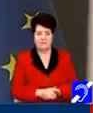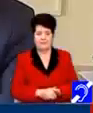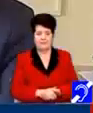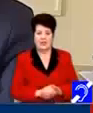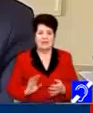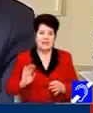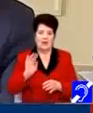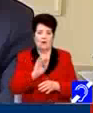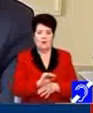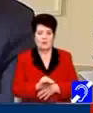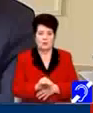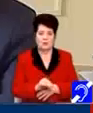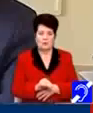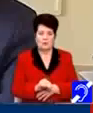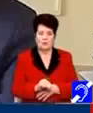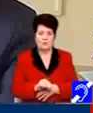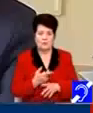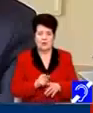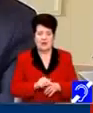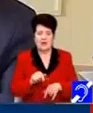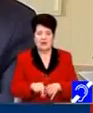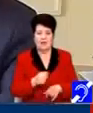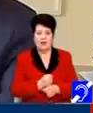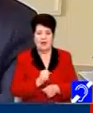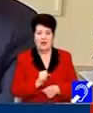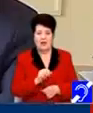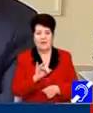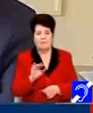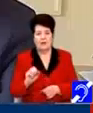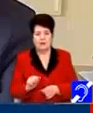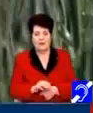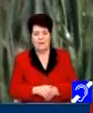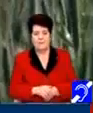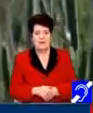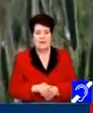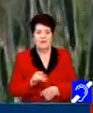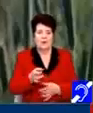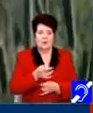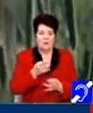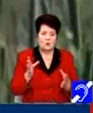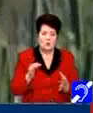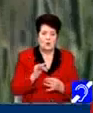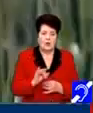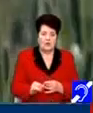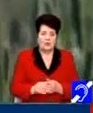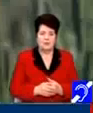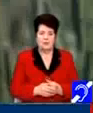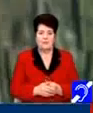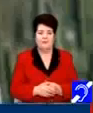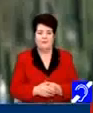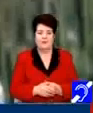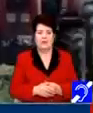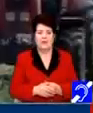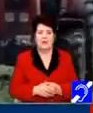să adauge valoare adăugată la subvențiile pe care le face AIPA, pe lângă Fondul Național de Dezvoltare Agriculturii și Mediul Rural, și